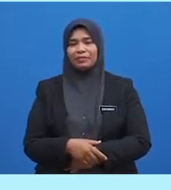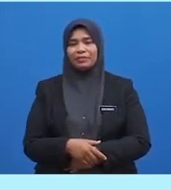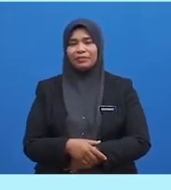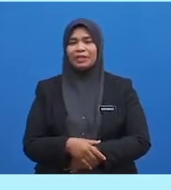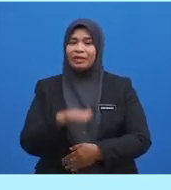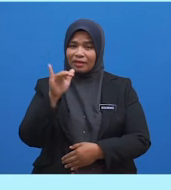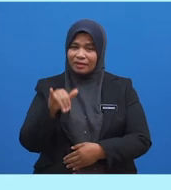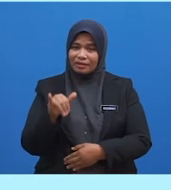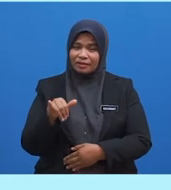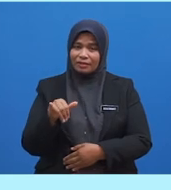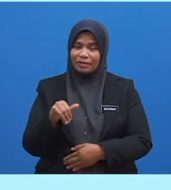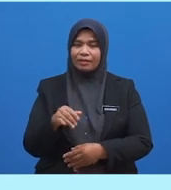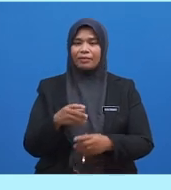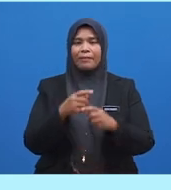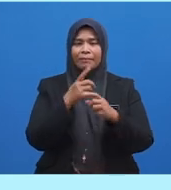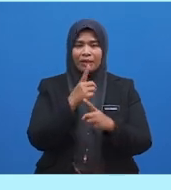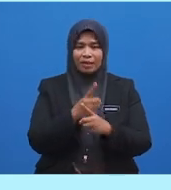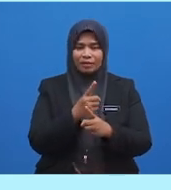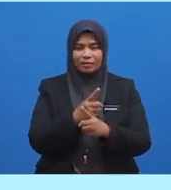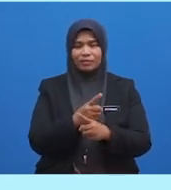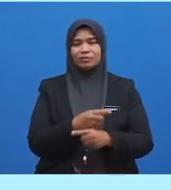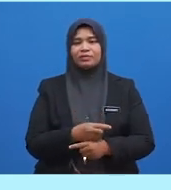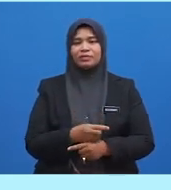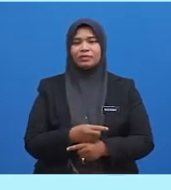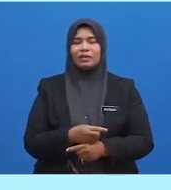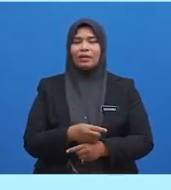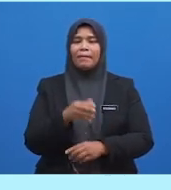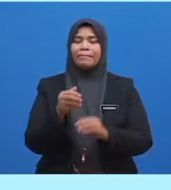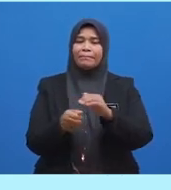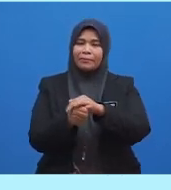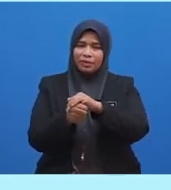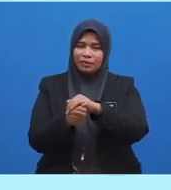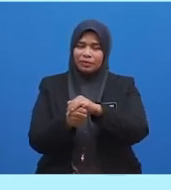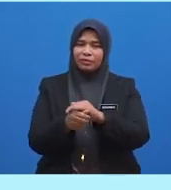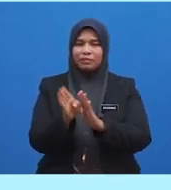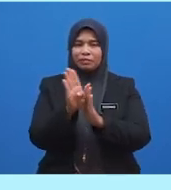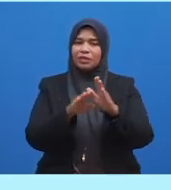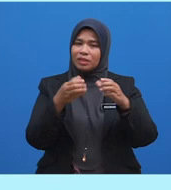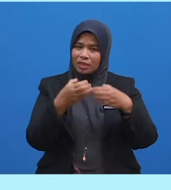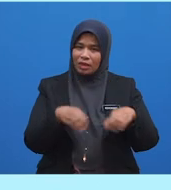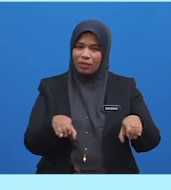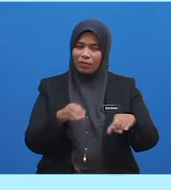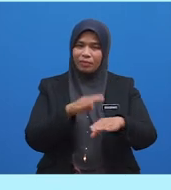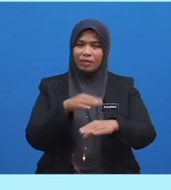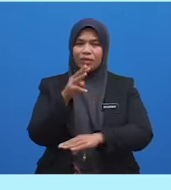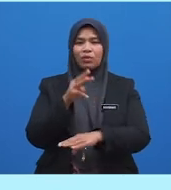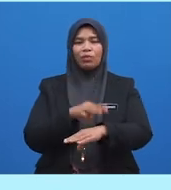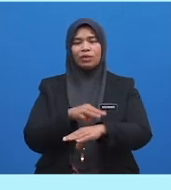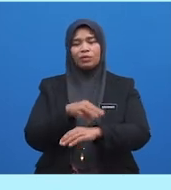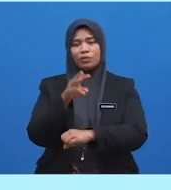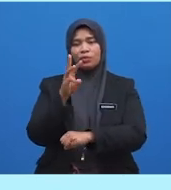Iya tepat sekali penyu bertelur pada waktu